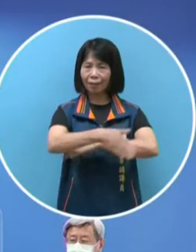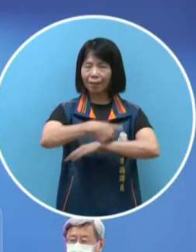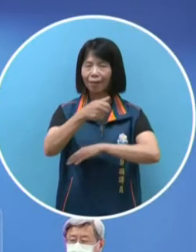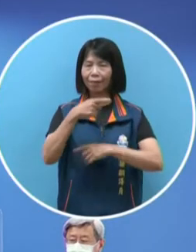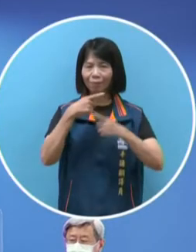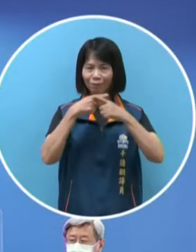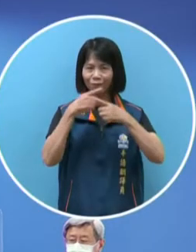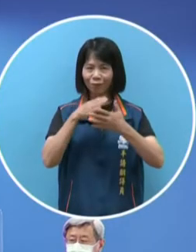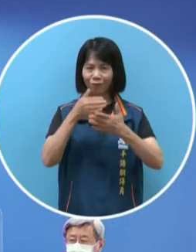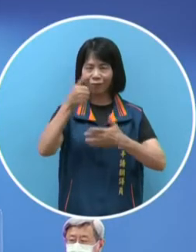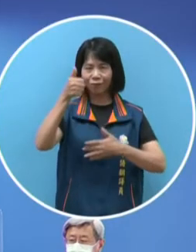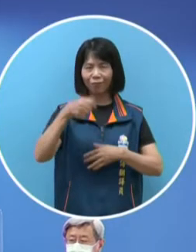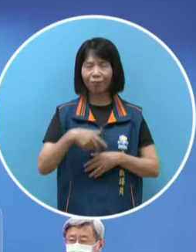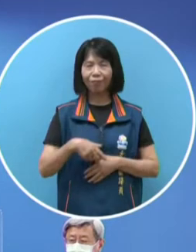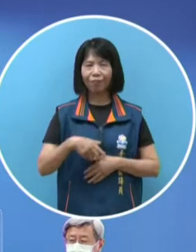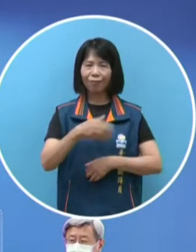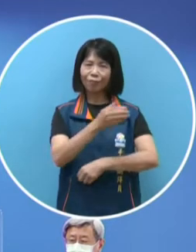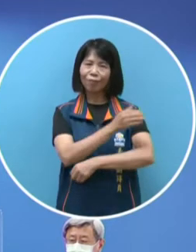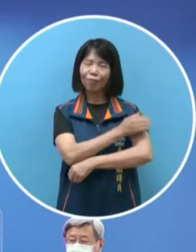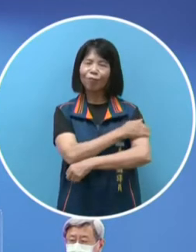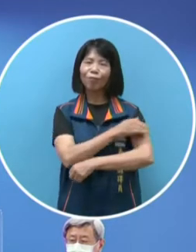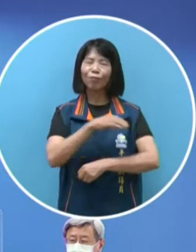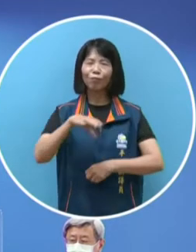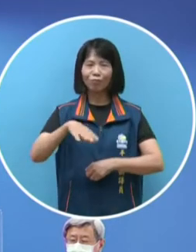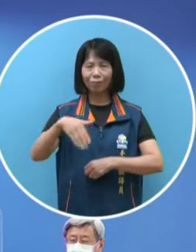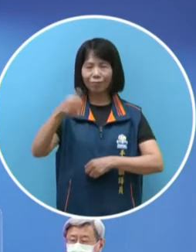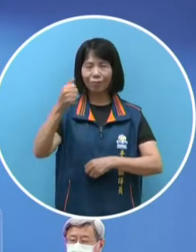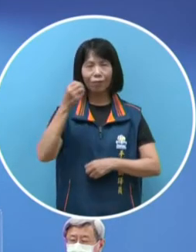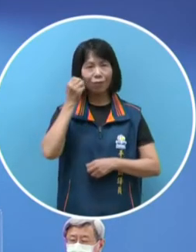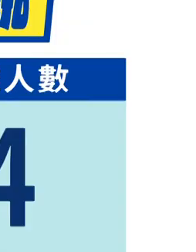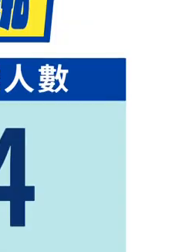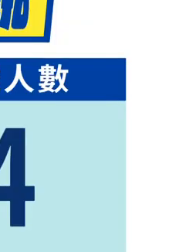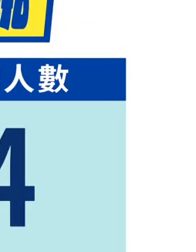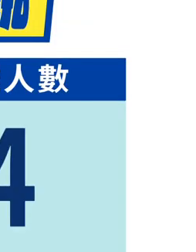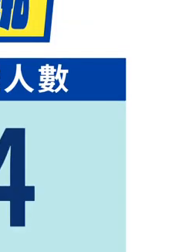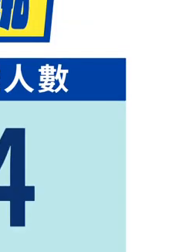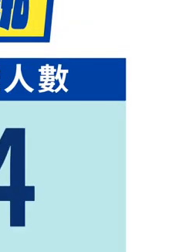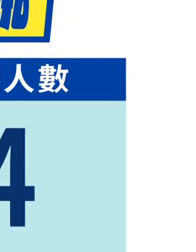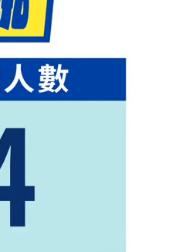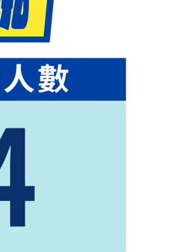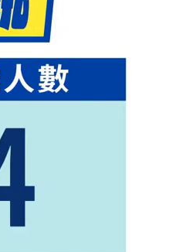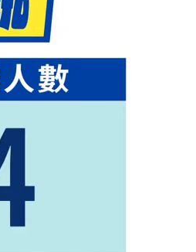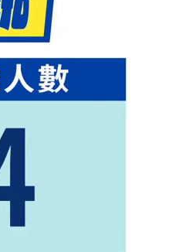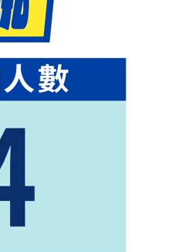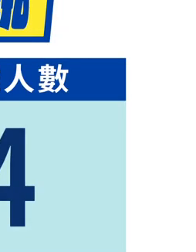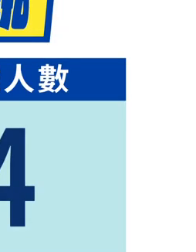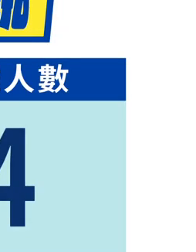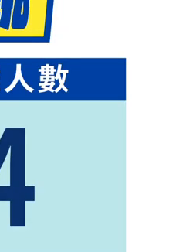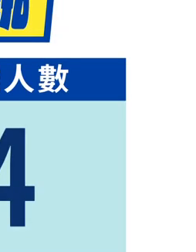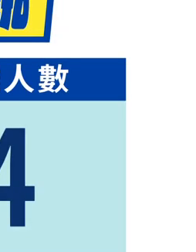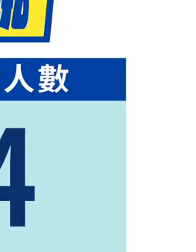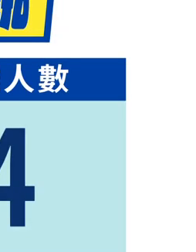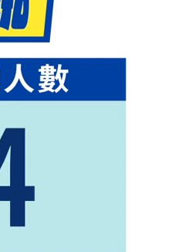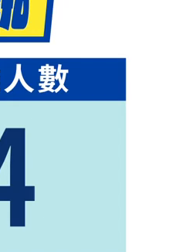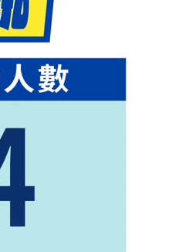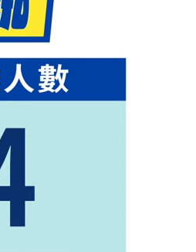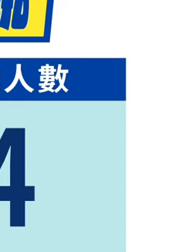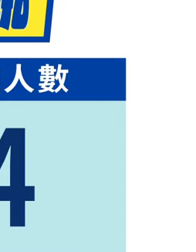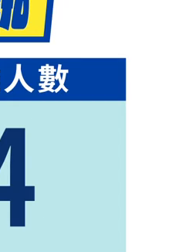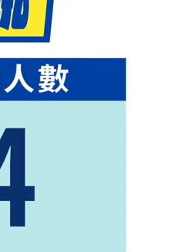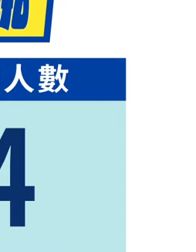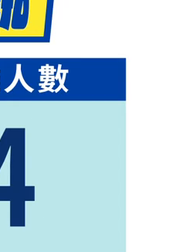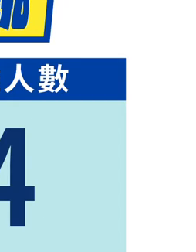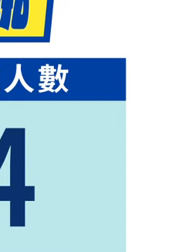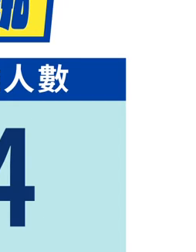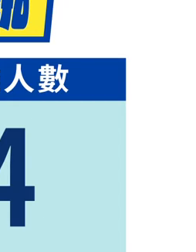县政府7月1号防疫记者会，县长许正伟再一次感谢乡亲能够配合防疫，才能够让花莲保持零确诊。